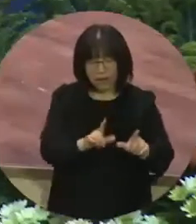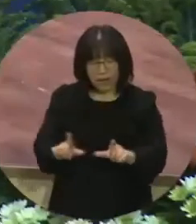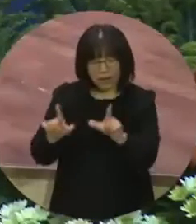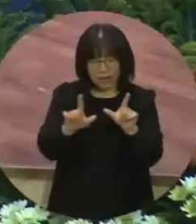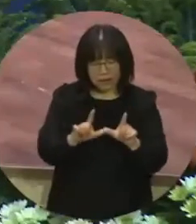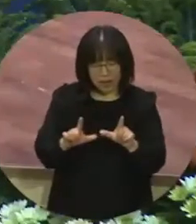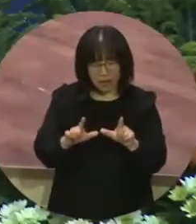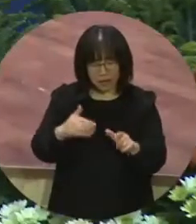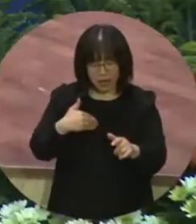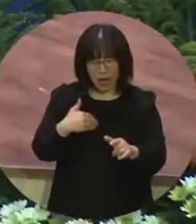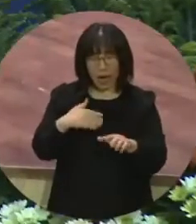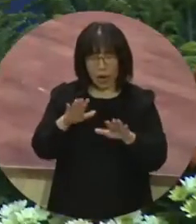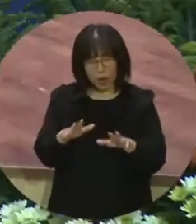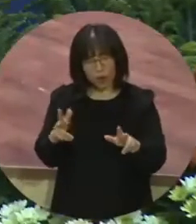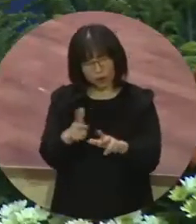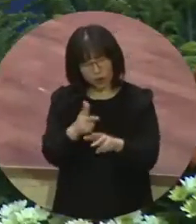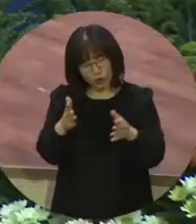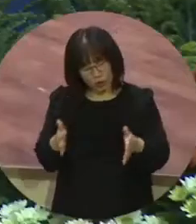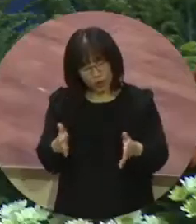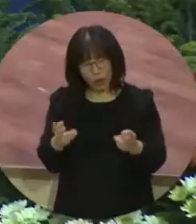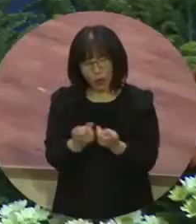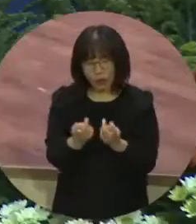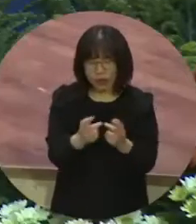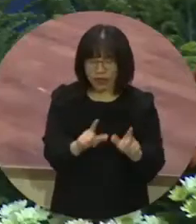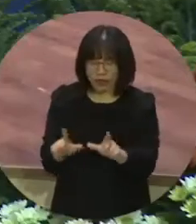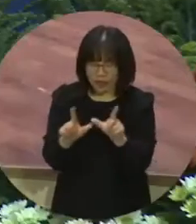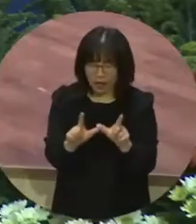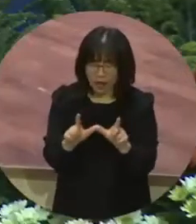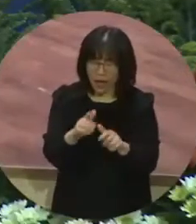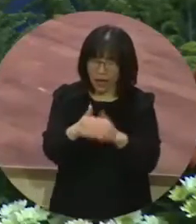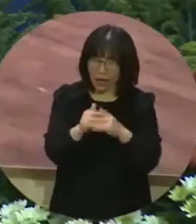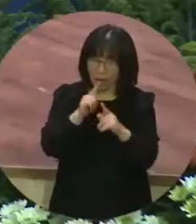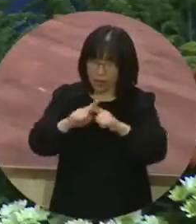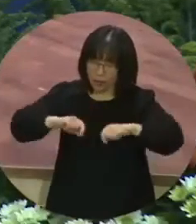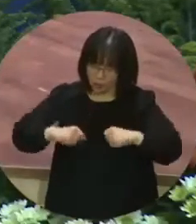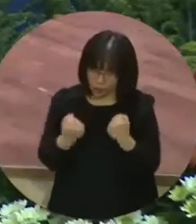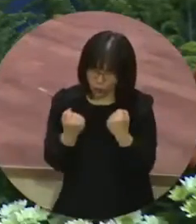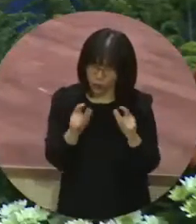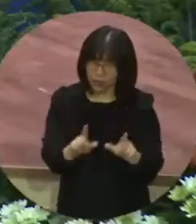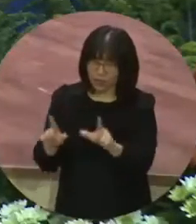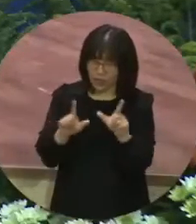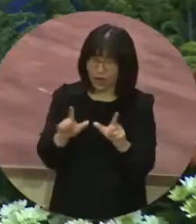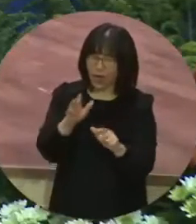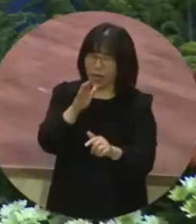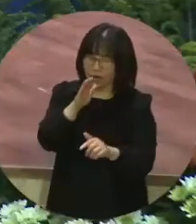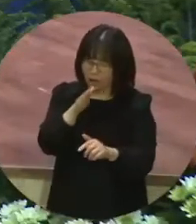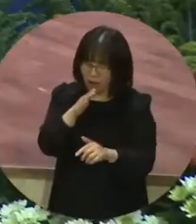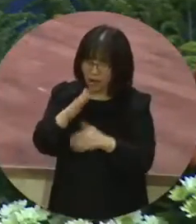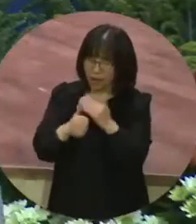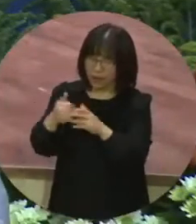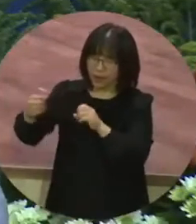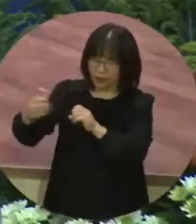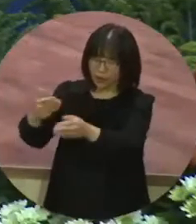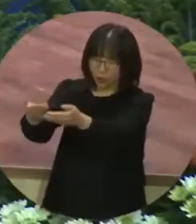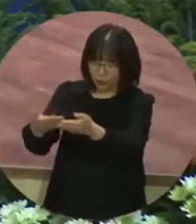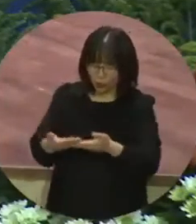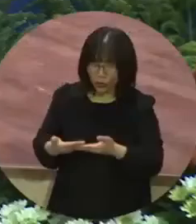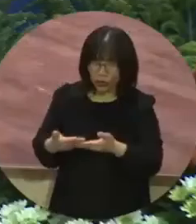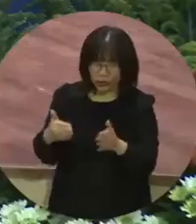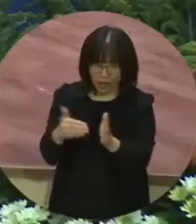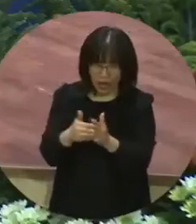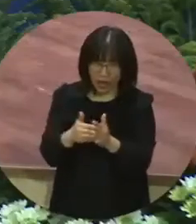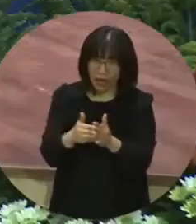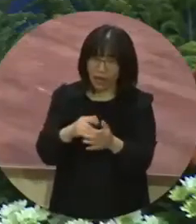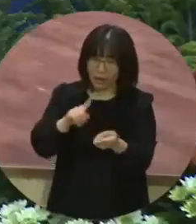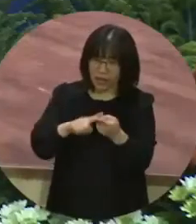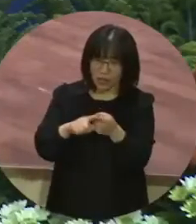어렵잖아요. 하나님의 말씀에 내가 순종하고 이렇게 했더니 하나님 이렇게 응답하셨다. 자꾸 받은 은혜